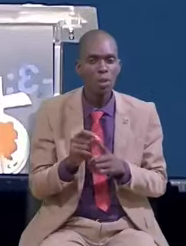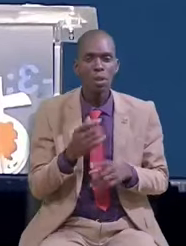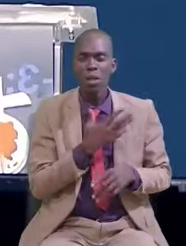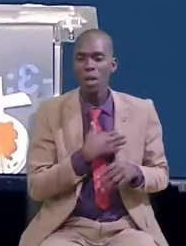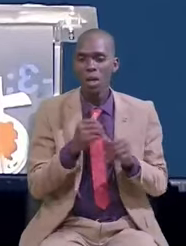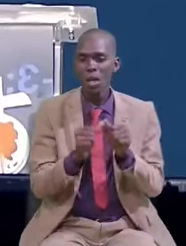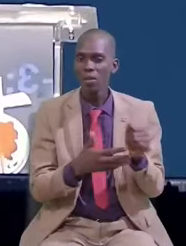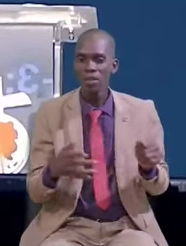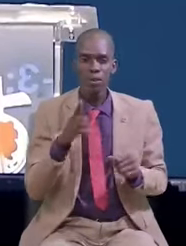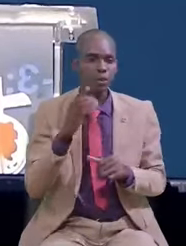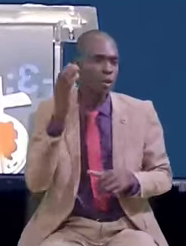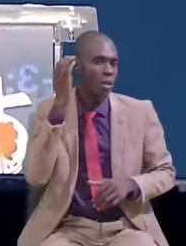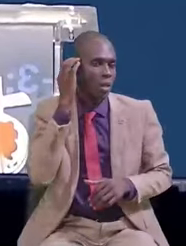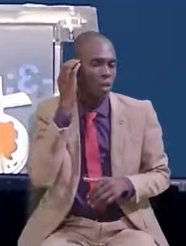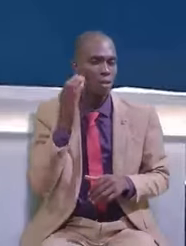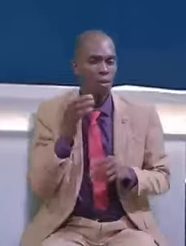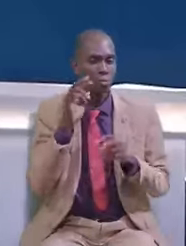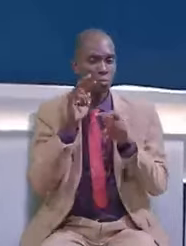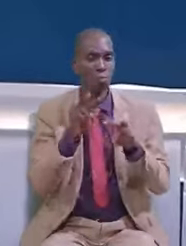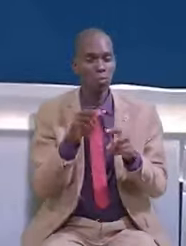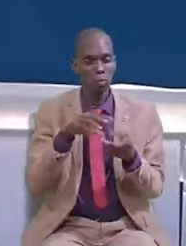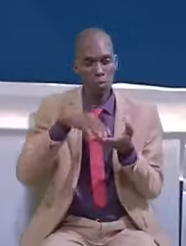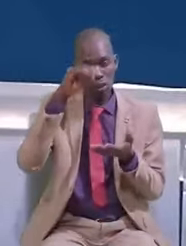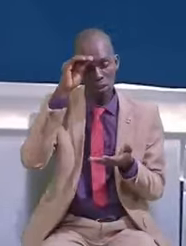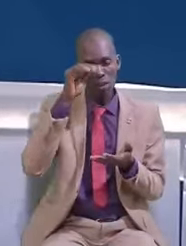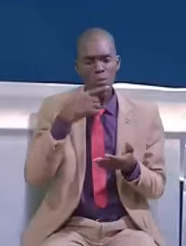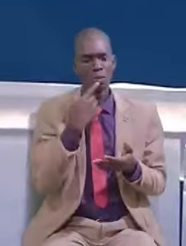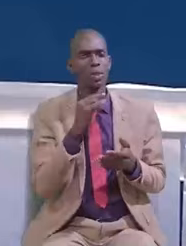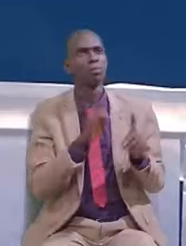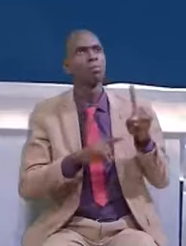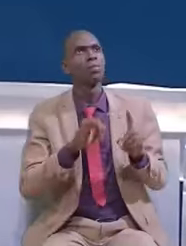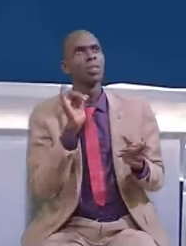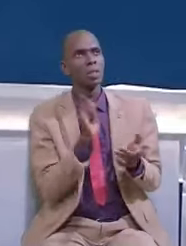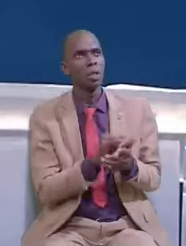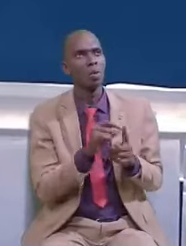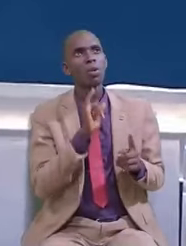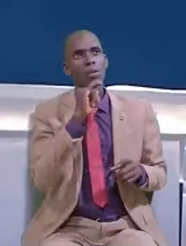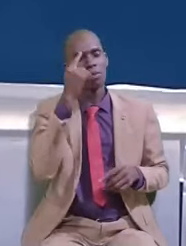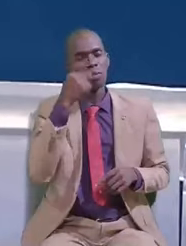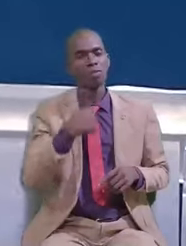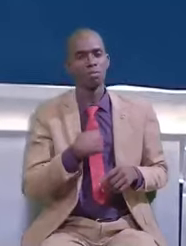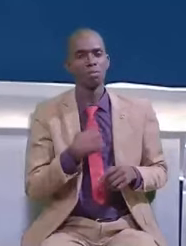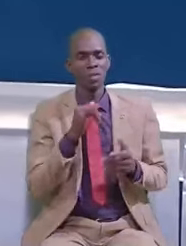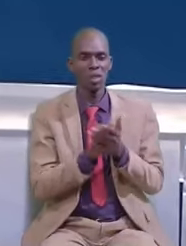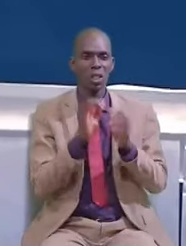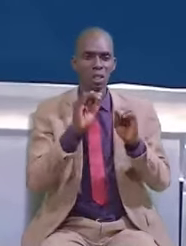entendez dit que ça c'est pour moi. Ça c'est pour moi. Il l'a fait pour